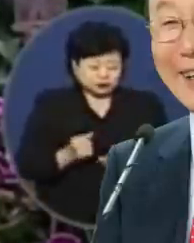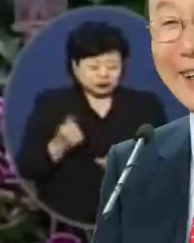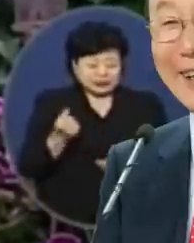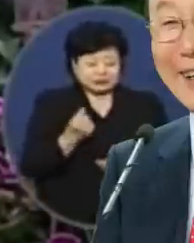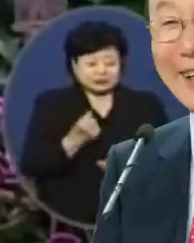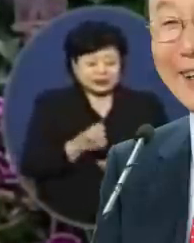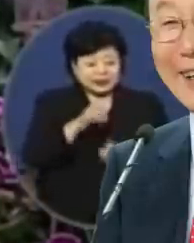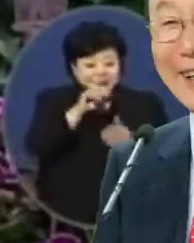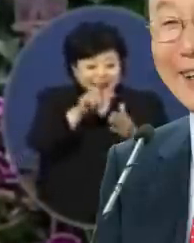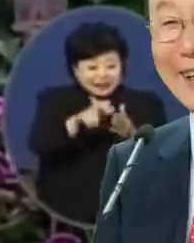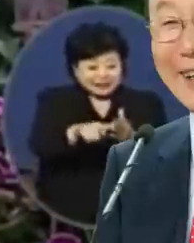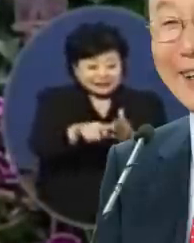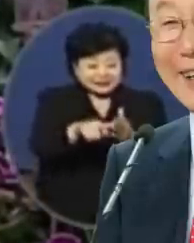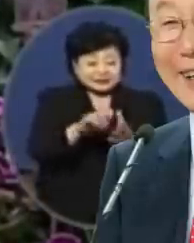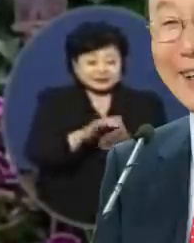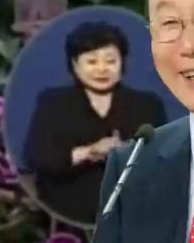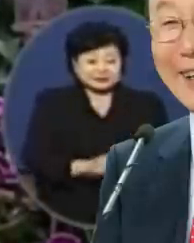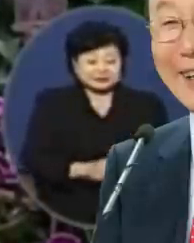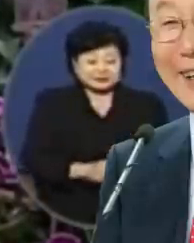가지고 나가면